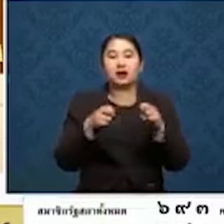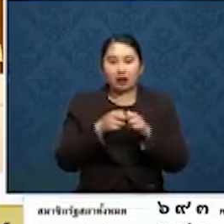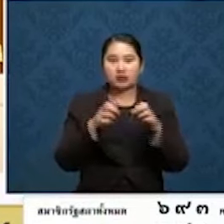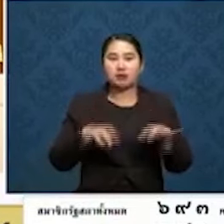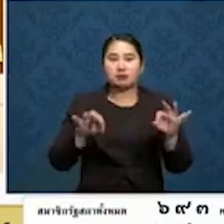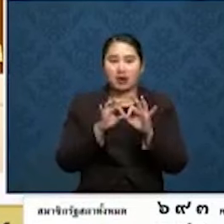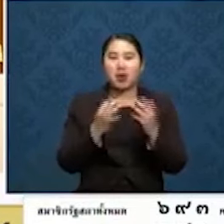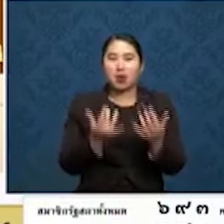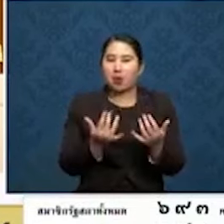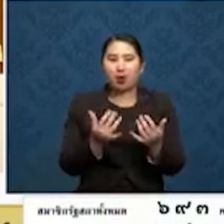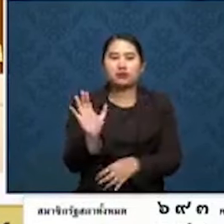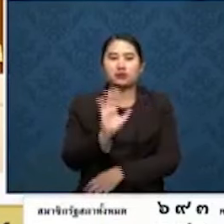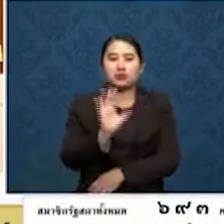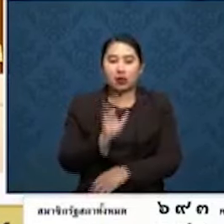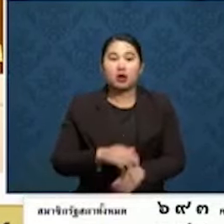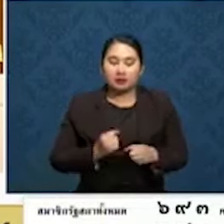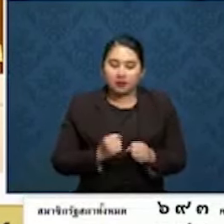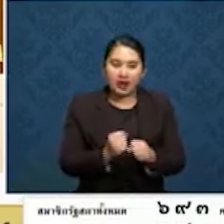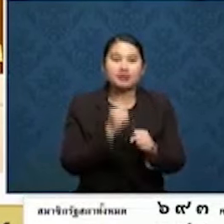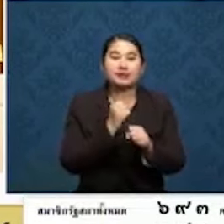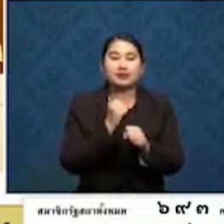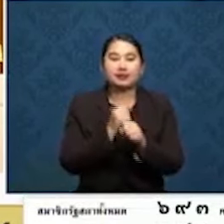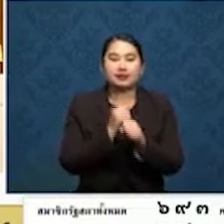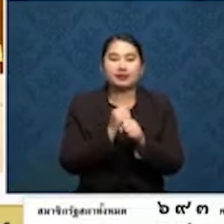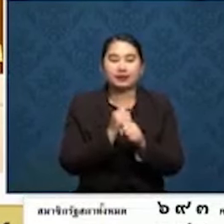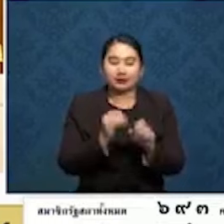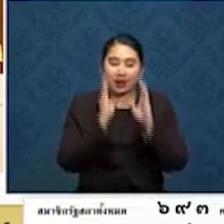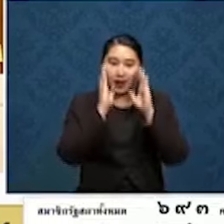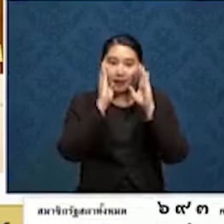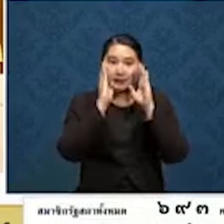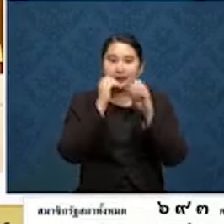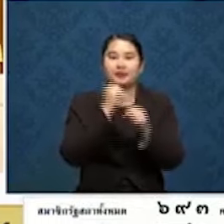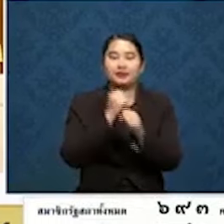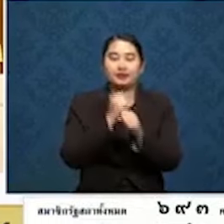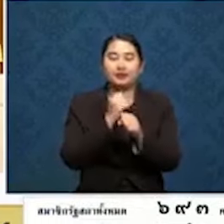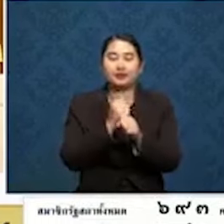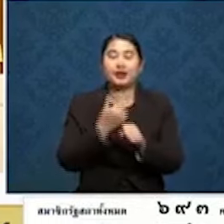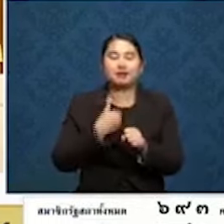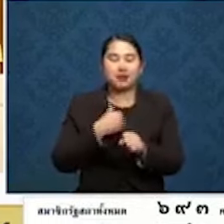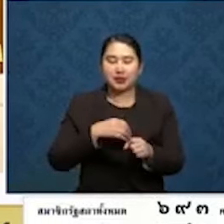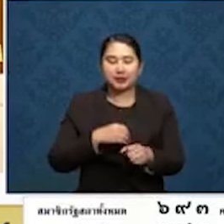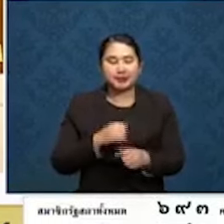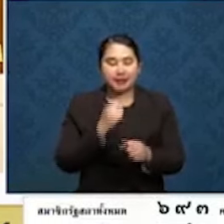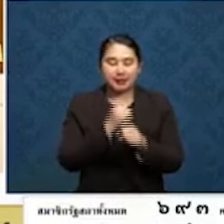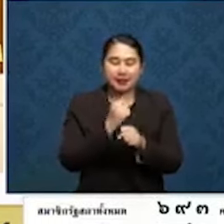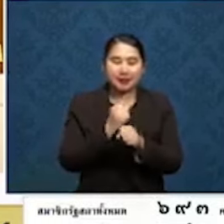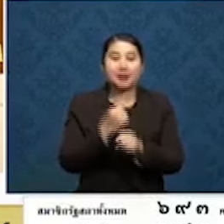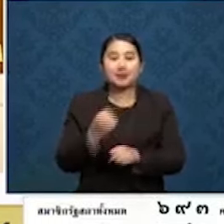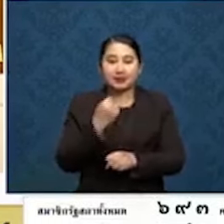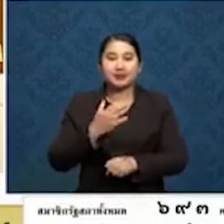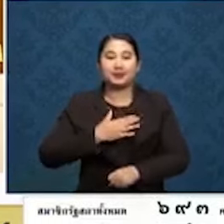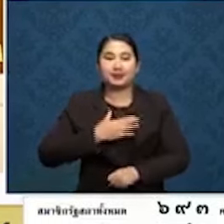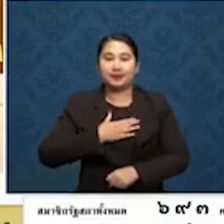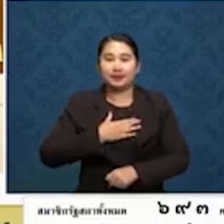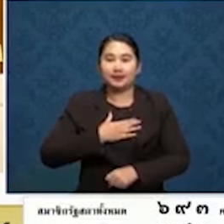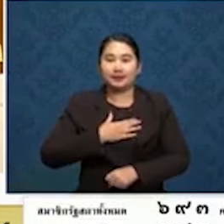ที่ข้าราชการก็เขียนยัดใส่มือให้อ่านกระทรวงนั้นทำอันนั้นกระทรวงนี้ทำอันนี้ผมพูดตรงๆนะแพทเทิร์นแบบนี้ปลัดก